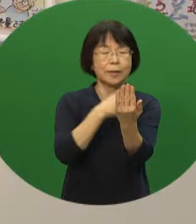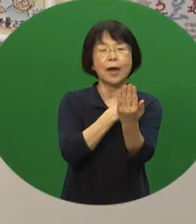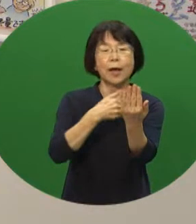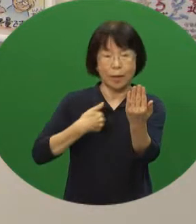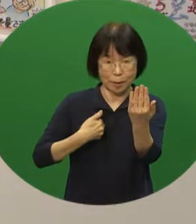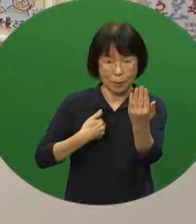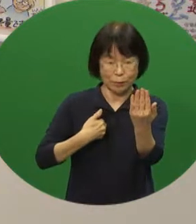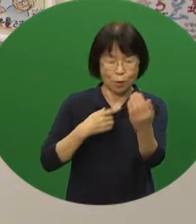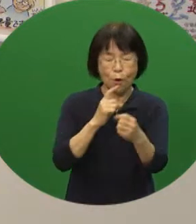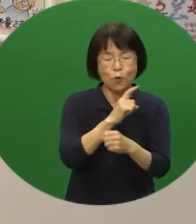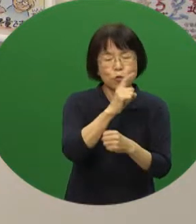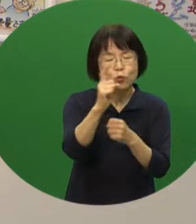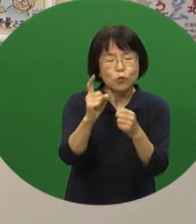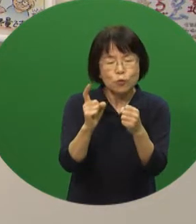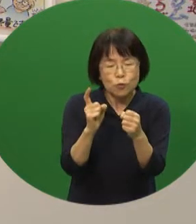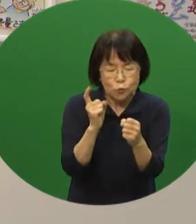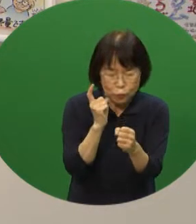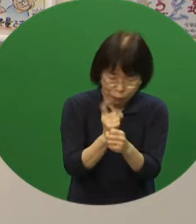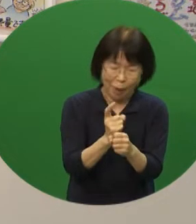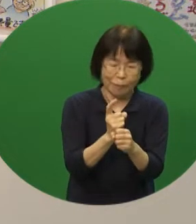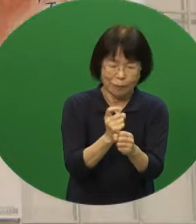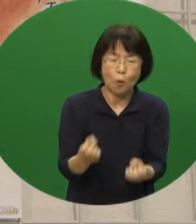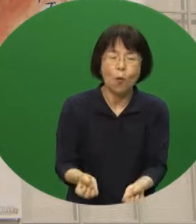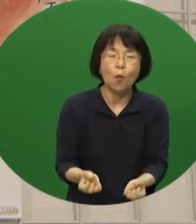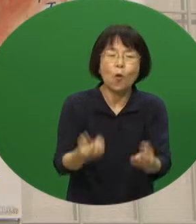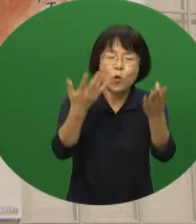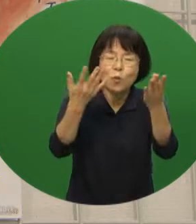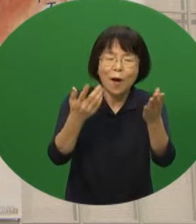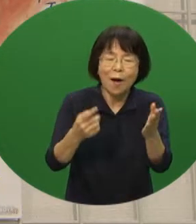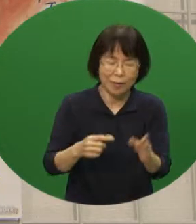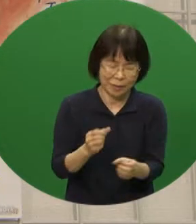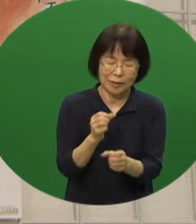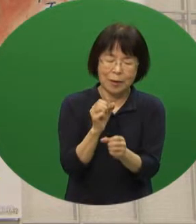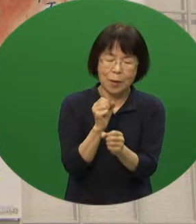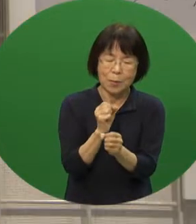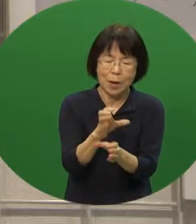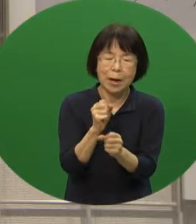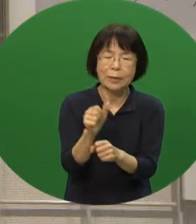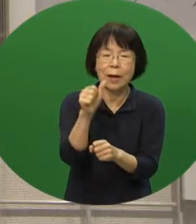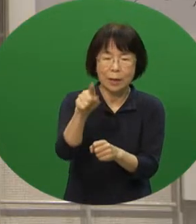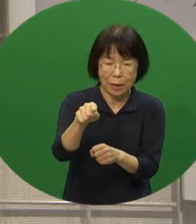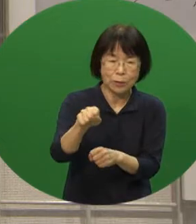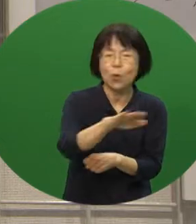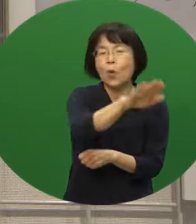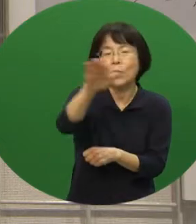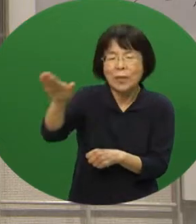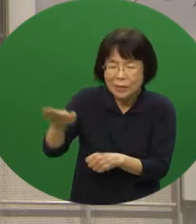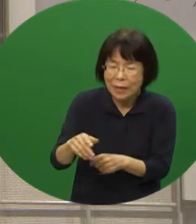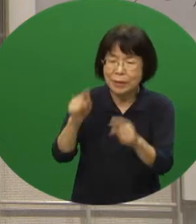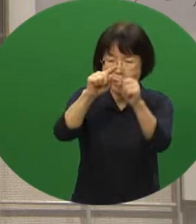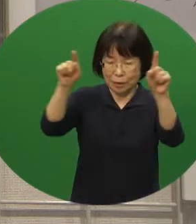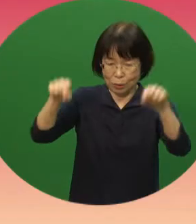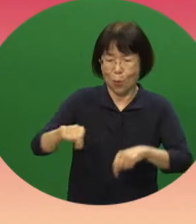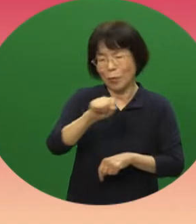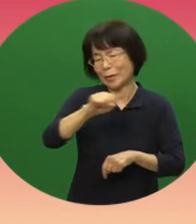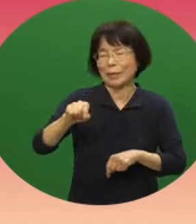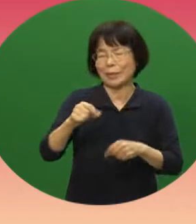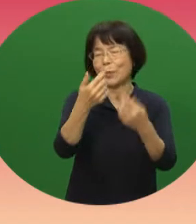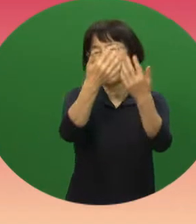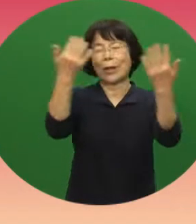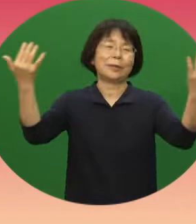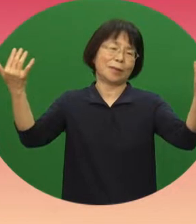記念イベントも開催。10周年を祝ってゆかりの漫画家の皆さんから寄せられた色紙も公開中。今